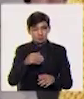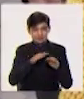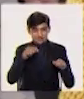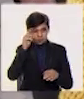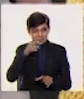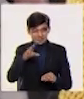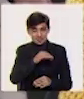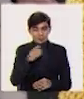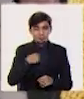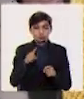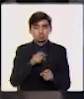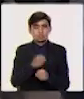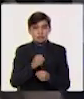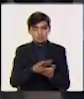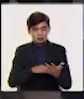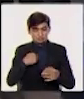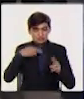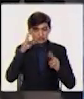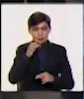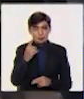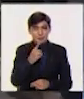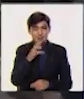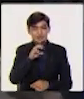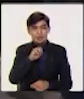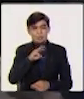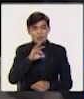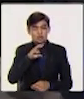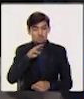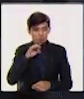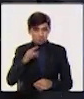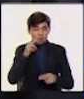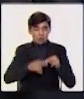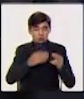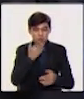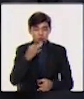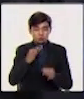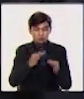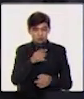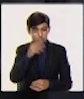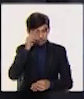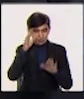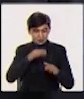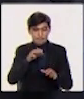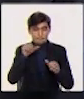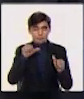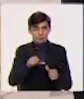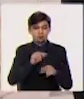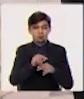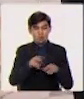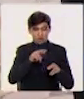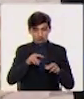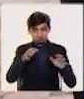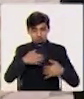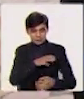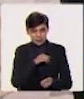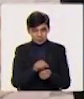енді не істейміз деген бір ғана сұрақ. Өткені бірінші семестр аяқталмай жатып, сот оқу ордасын сабағы оқыту құқынан айырыпты. Студенттер